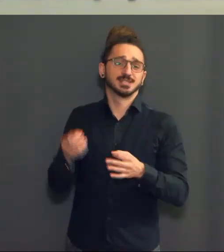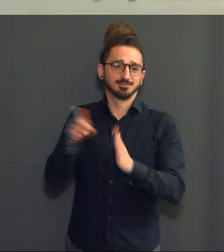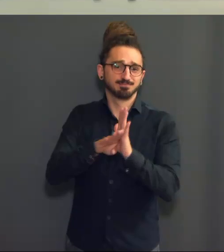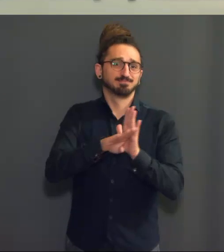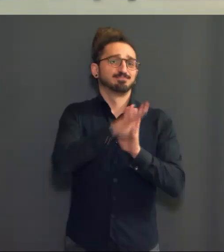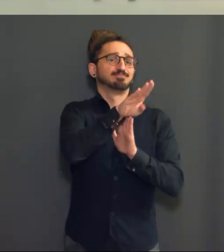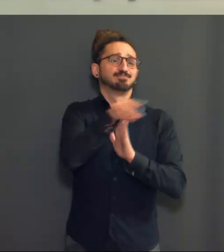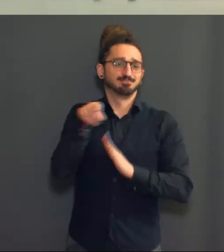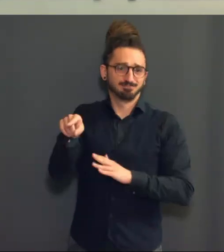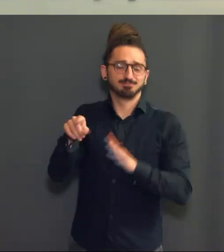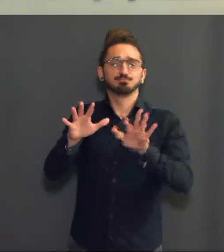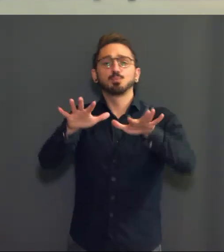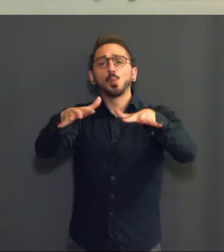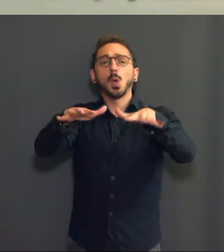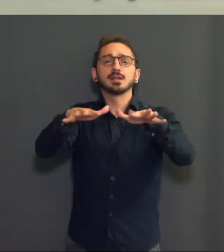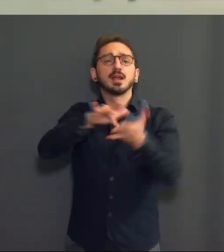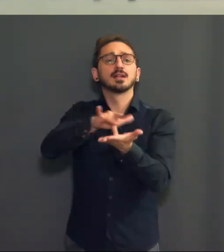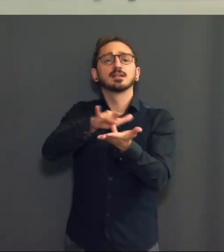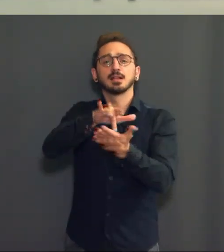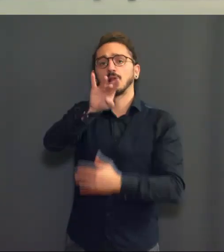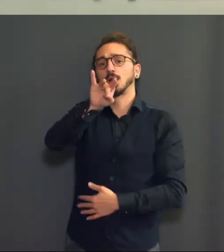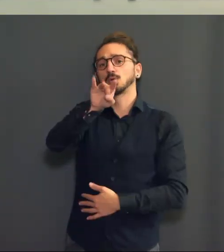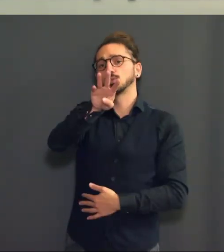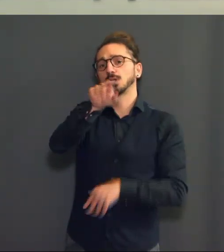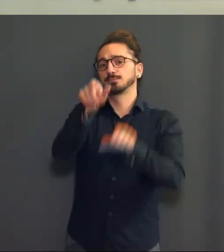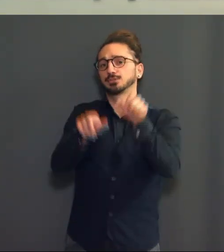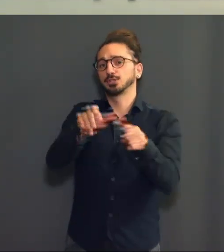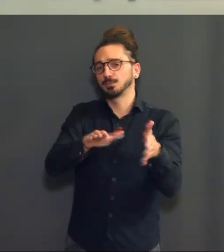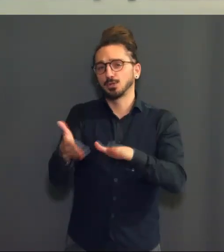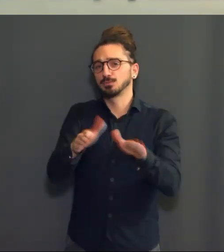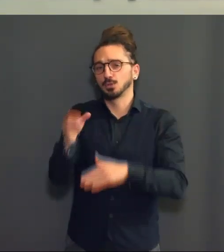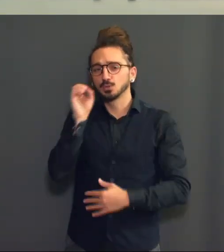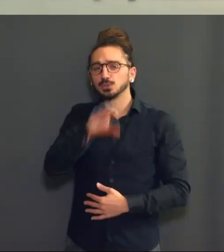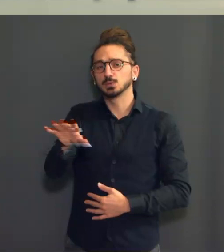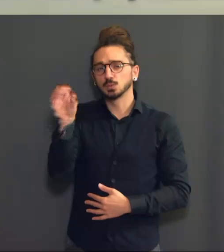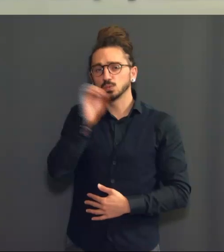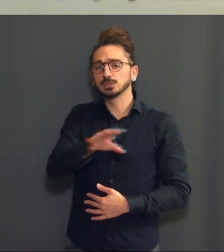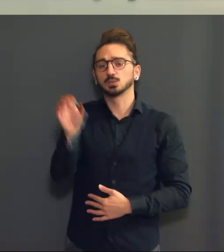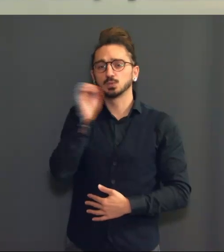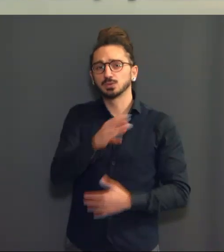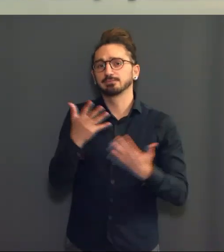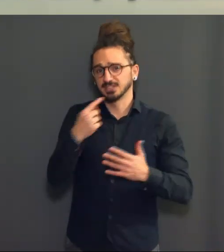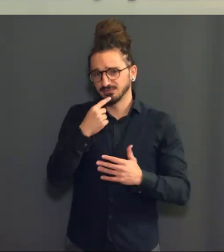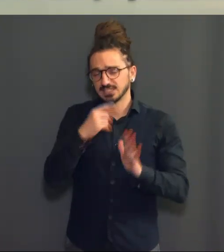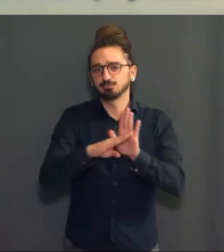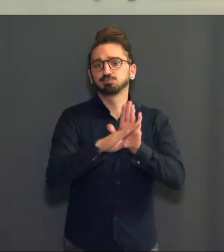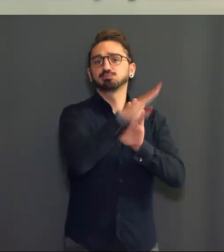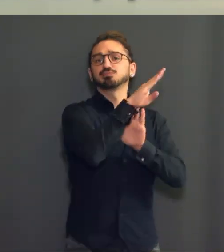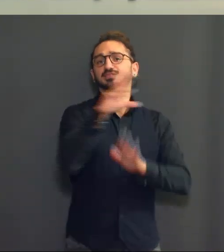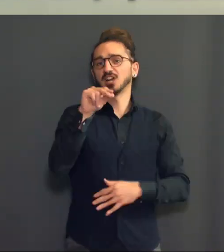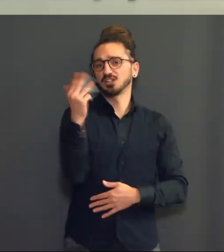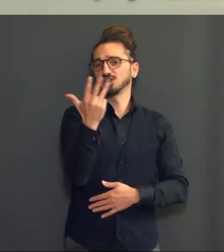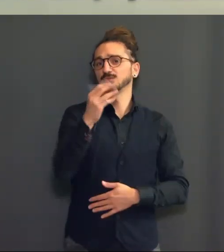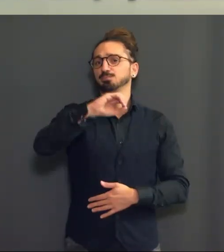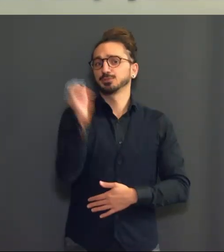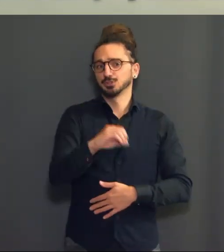par jour. C'est 29%, donc presque un tiers de plus que ce qu'on avait la semaine passée. La plupart des décès se